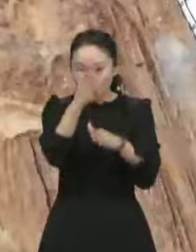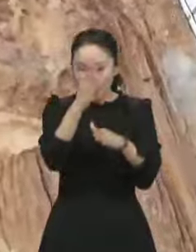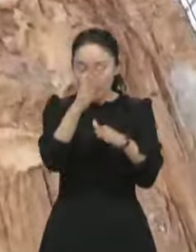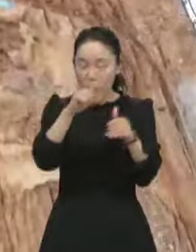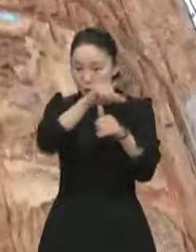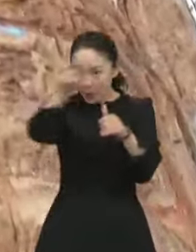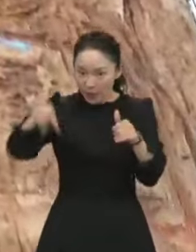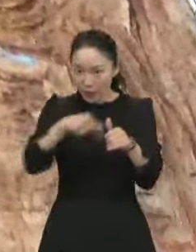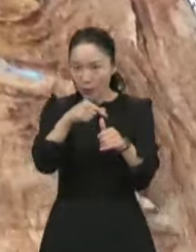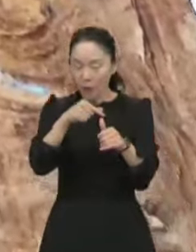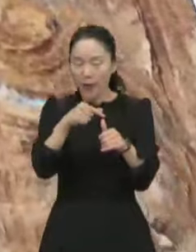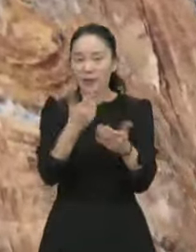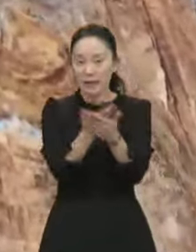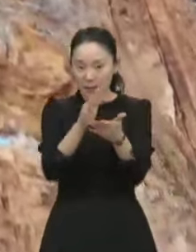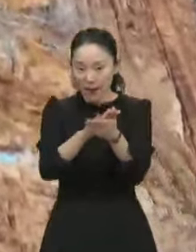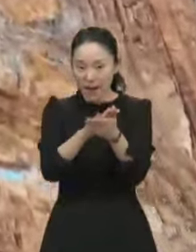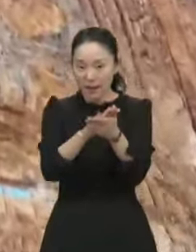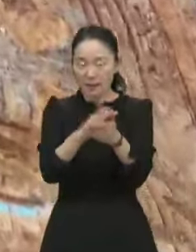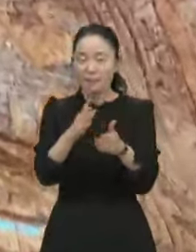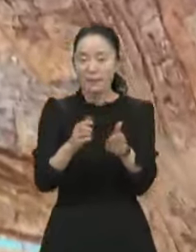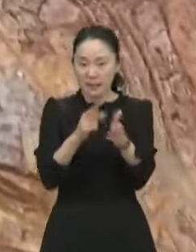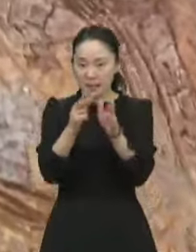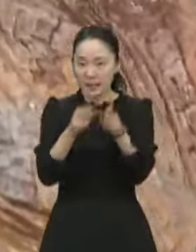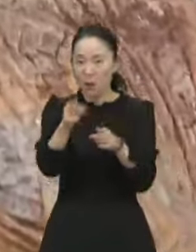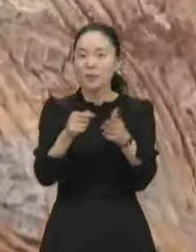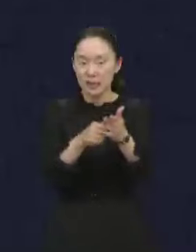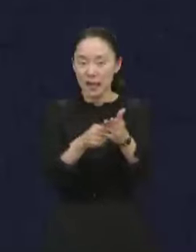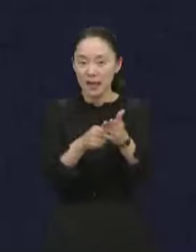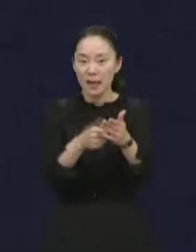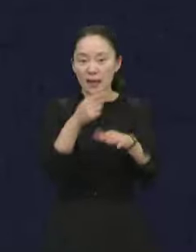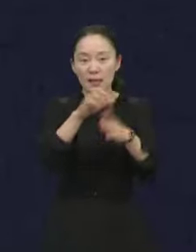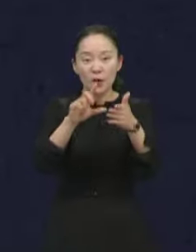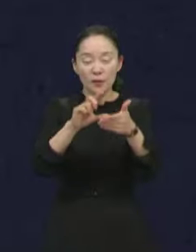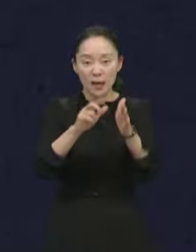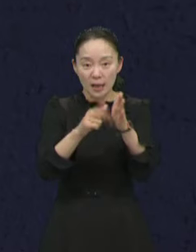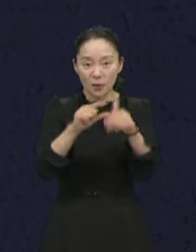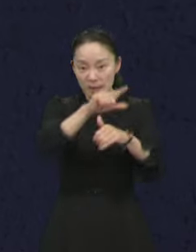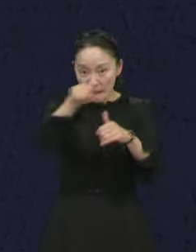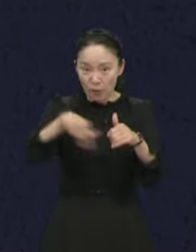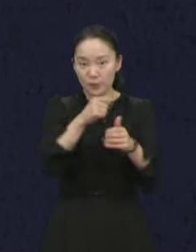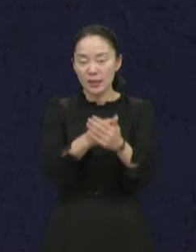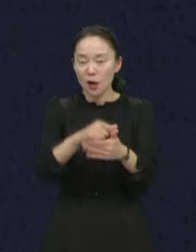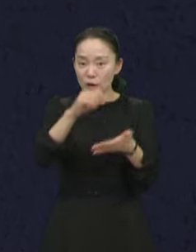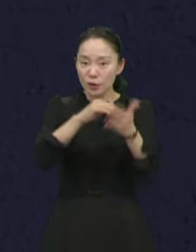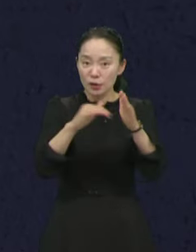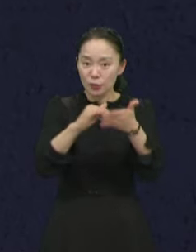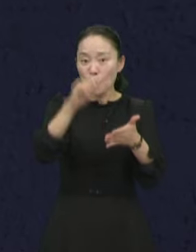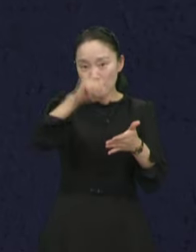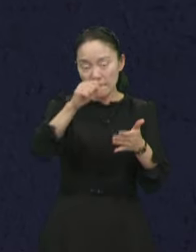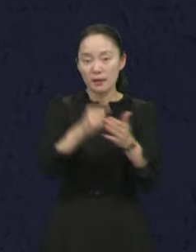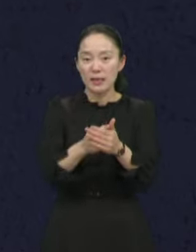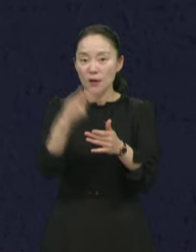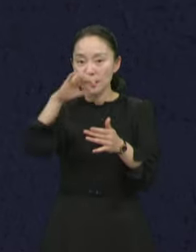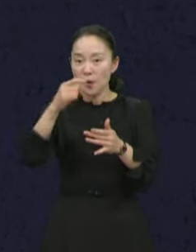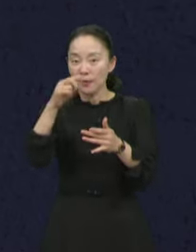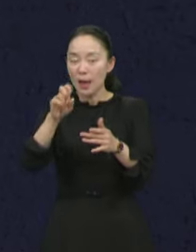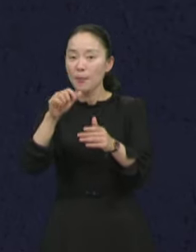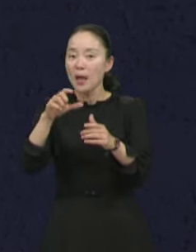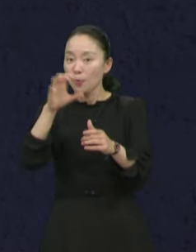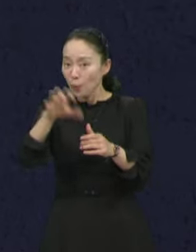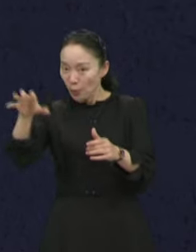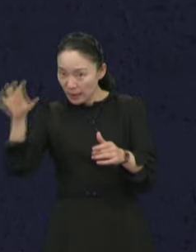도시개발 사업이 속속 진행됩니다. 대전역세권 혁신지구 5천여 세대를 비롯해 사업에 착수한 성남 1구역과 성남